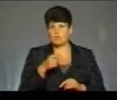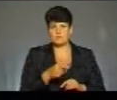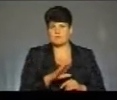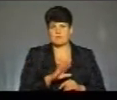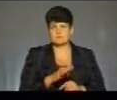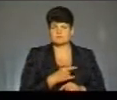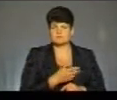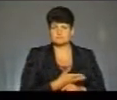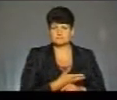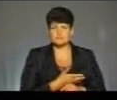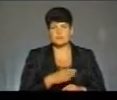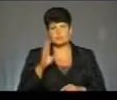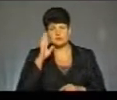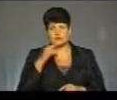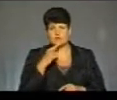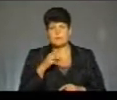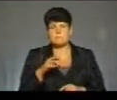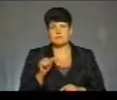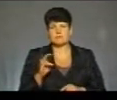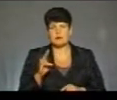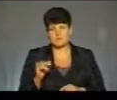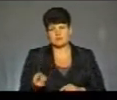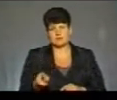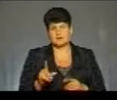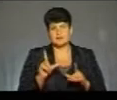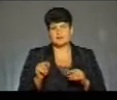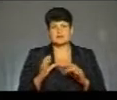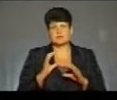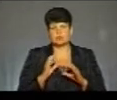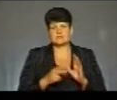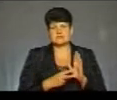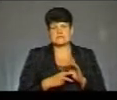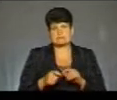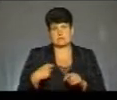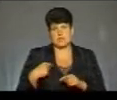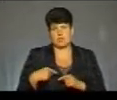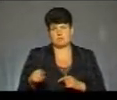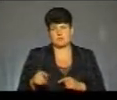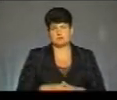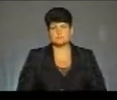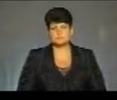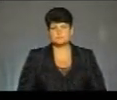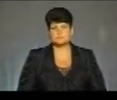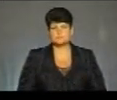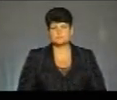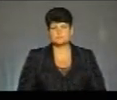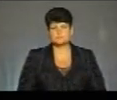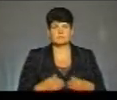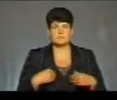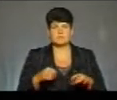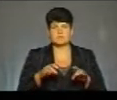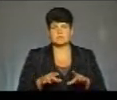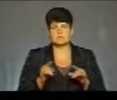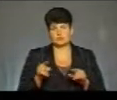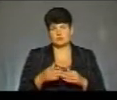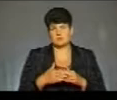Гарбузівській школі. Чоловік каже, від Манаєва у нову школу їхати автобусом потрібно 7 кілометрів. Ми вирішили туди, бо там